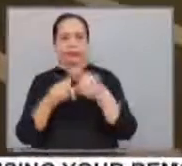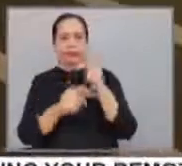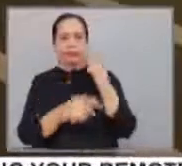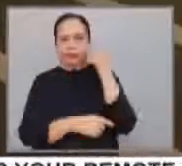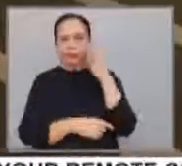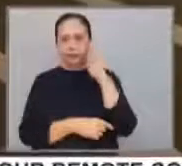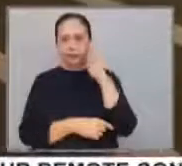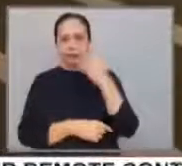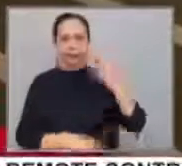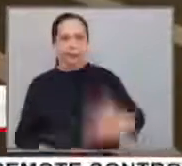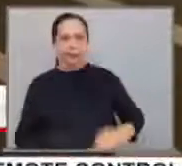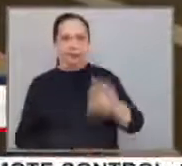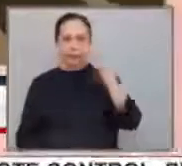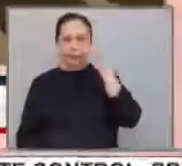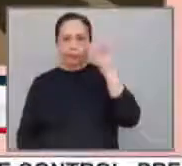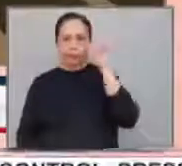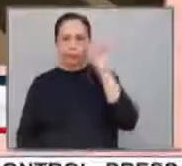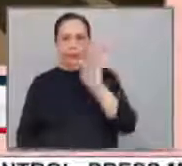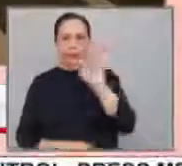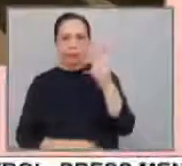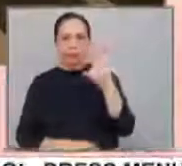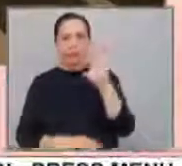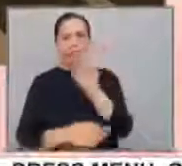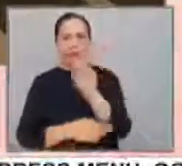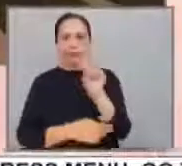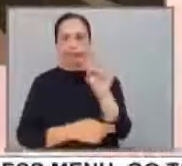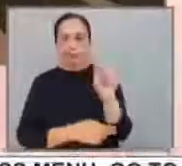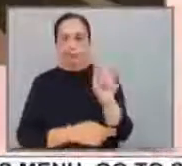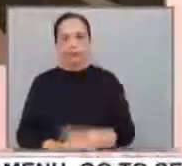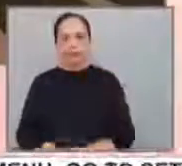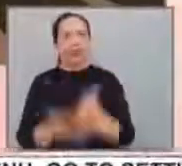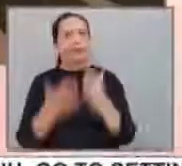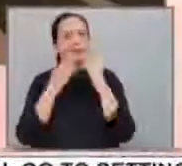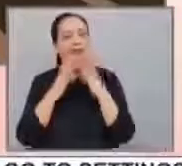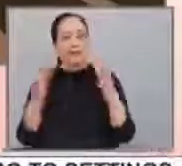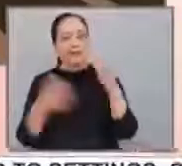Francisco, New Jersey, USA. Maraming salamat sa iyo, Alan Francisco.